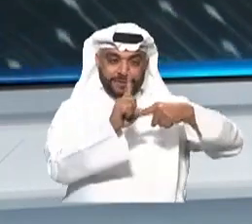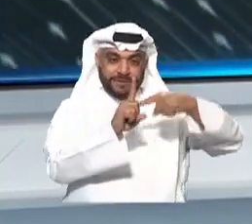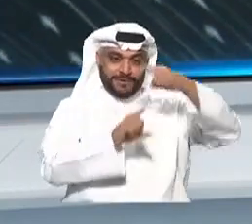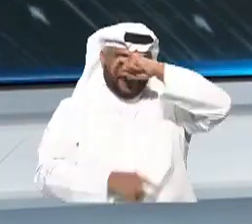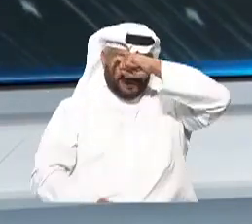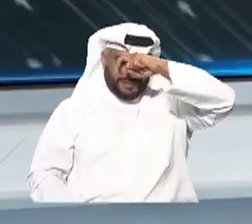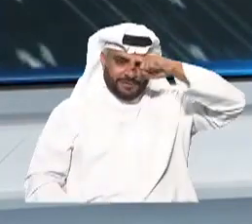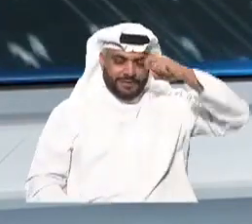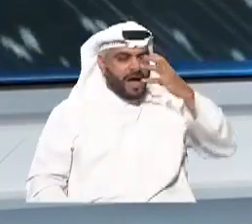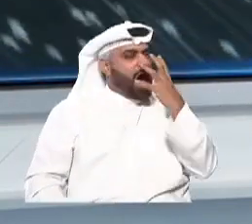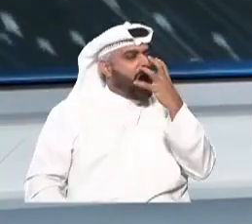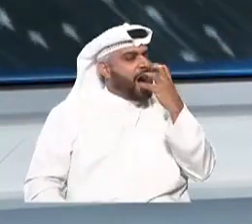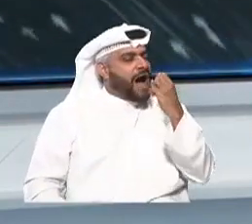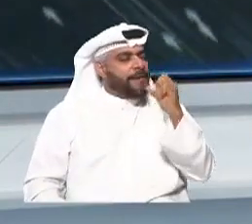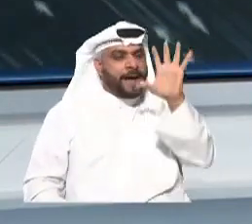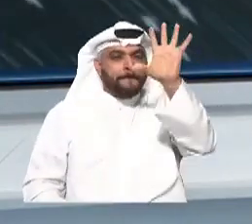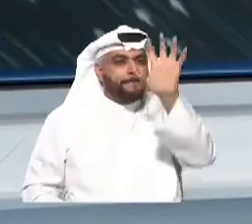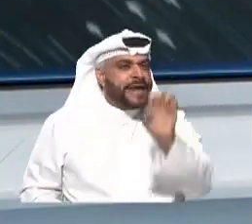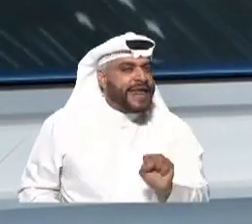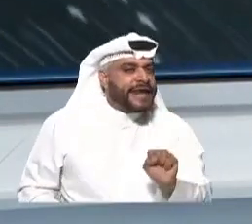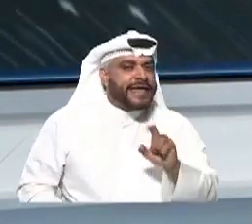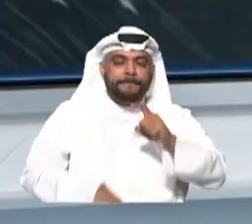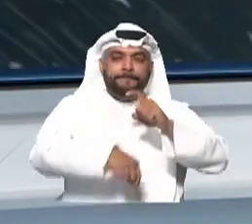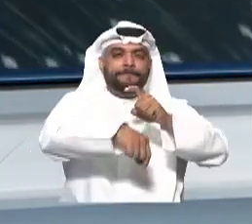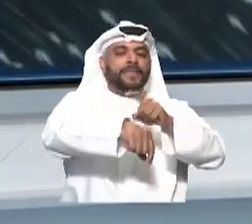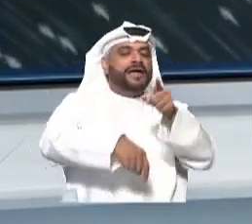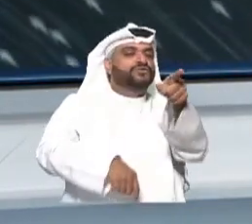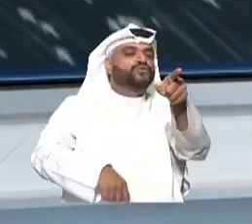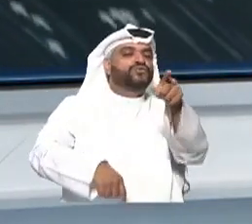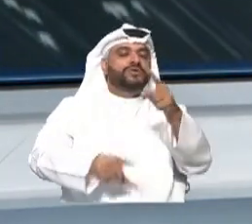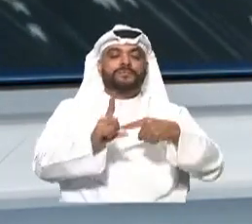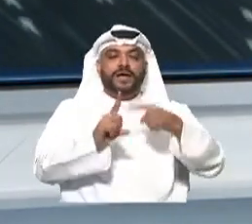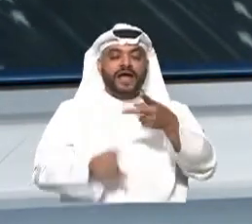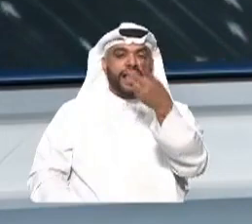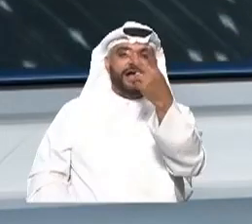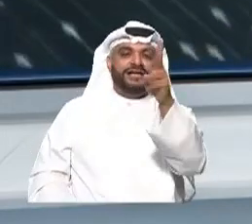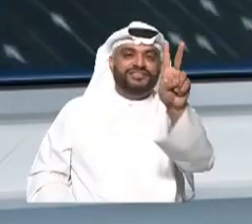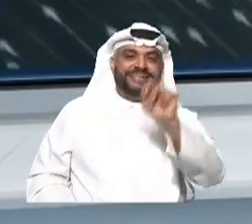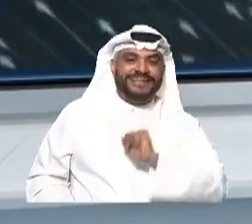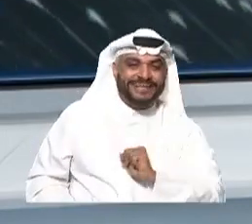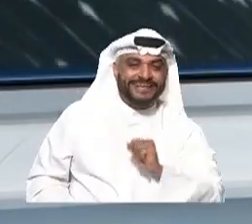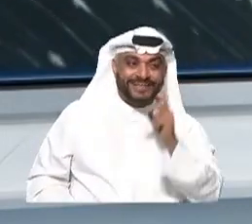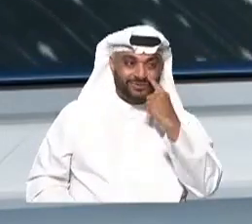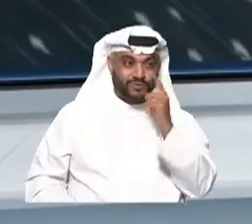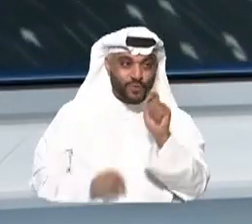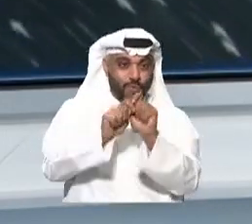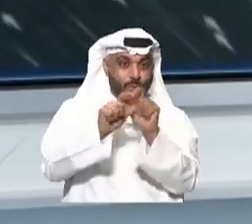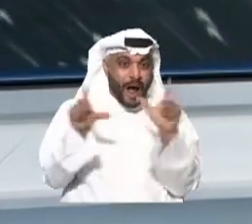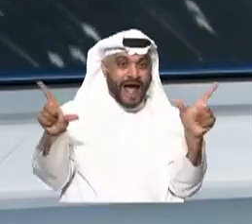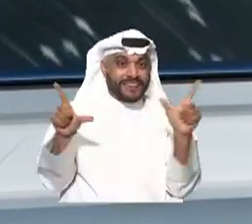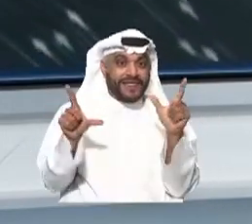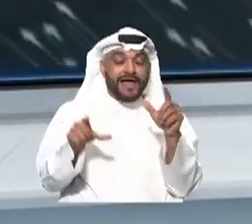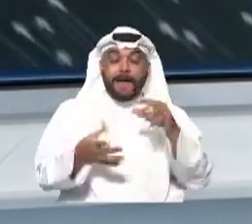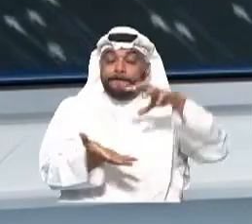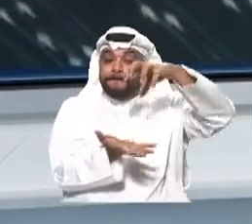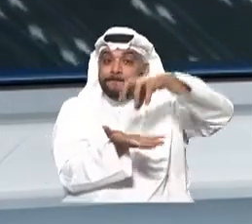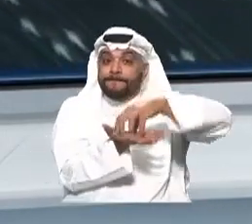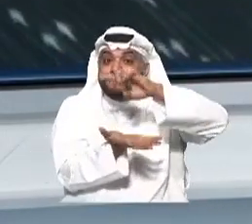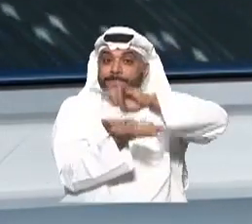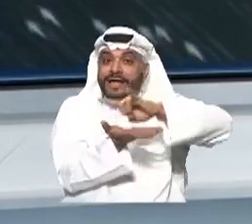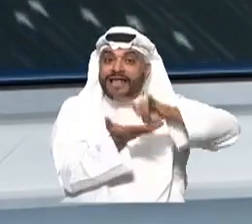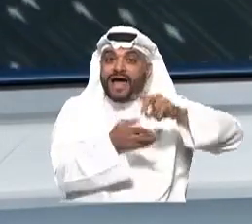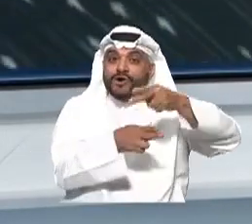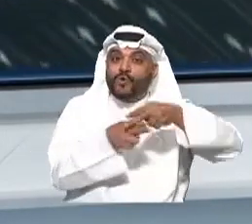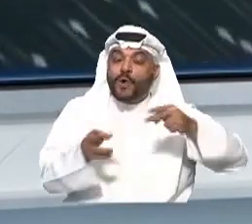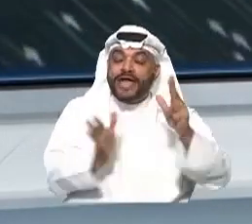الكويت 20 درجة مئوية، العبدلي والشقاية والسالمي من 15 إلى 16 درجة مئوية، مطار الكويت توصل إلى